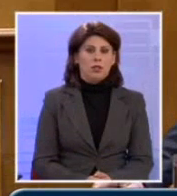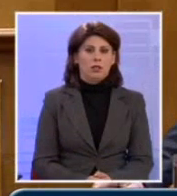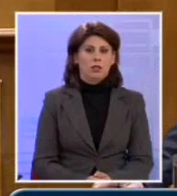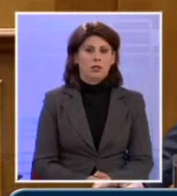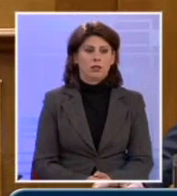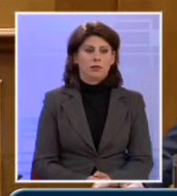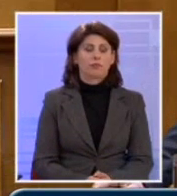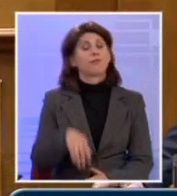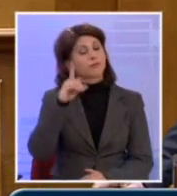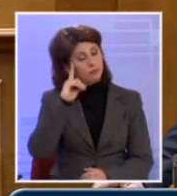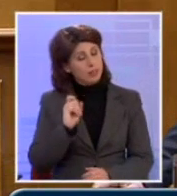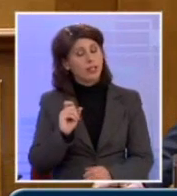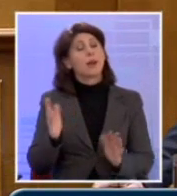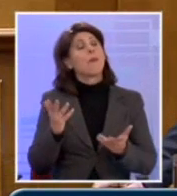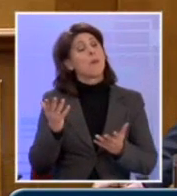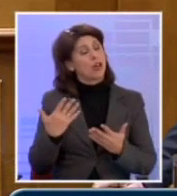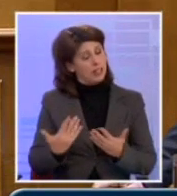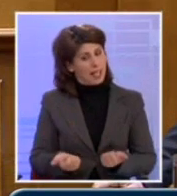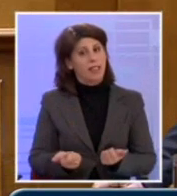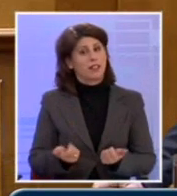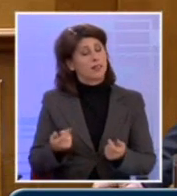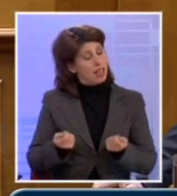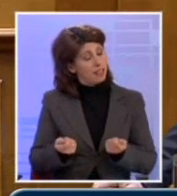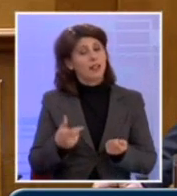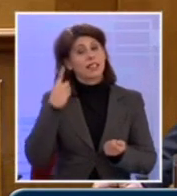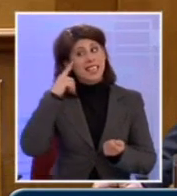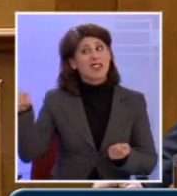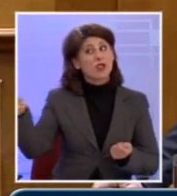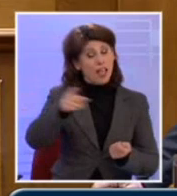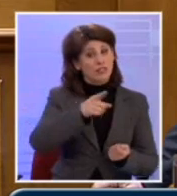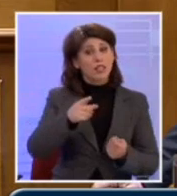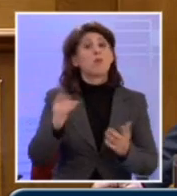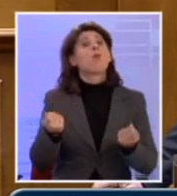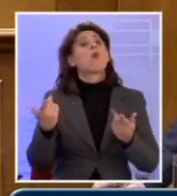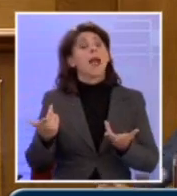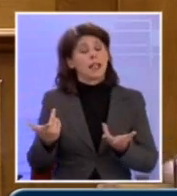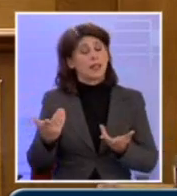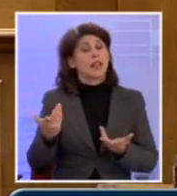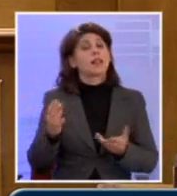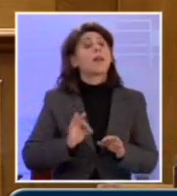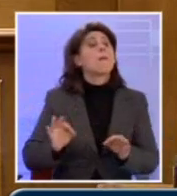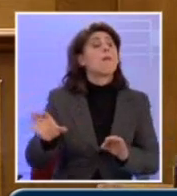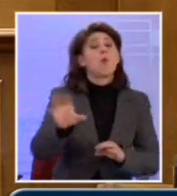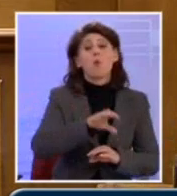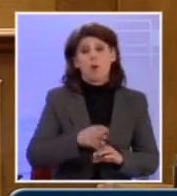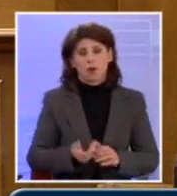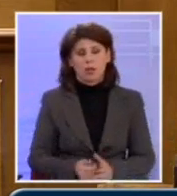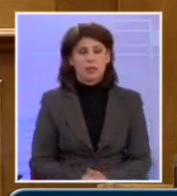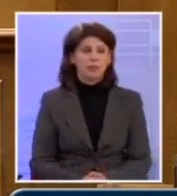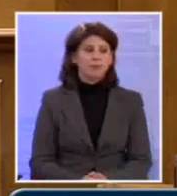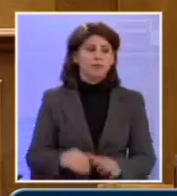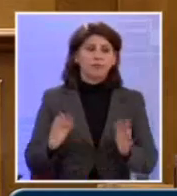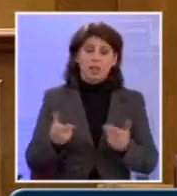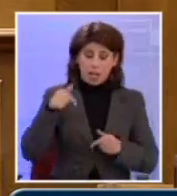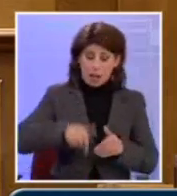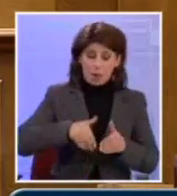Ναι, ξέρετε πότε έγινε και ξέρουν και αυτοί που έγινε. Ξέρετε και ξέρουν και αυτοί πότε έγινε και με ποιους. Διότι από